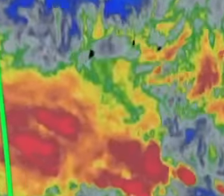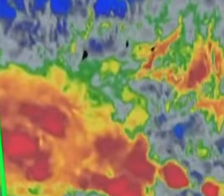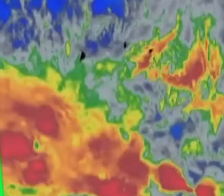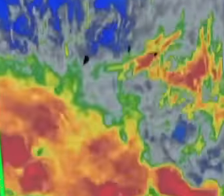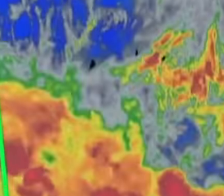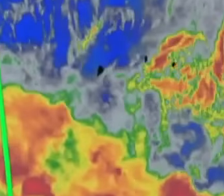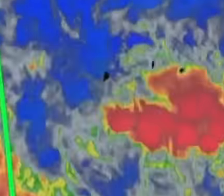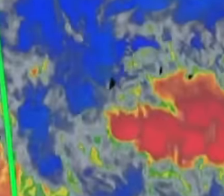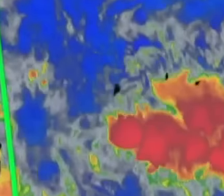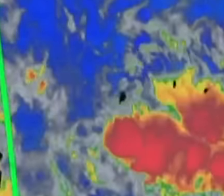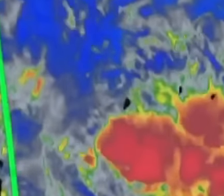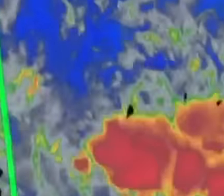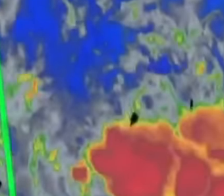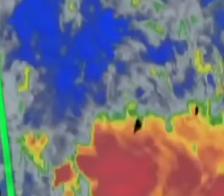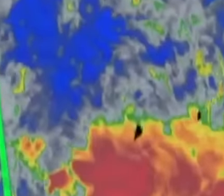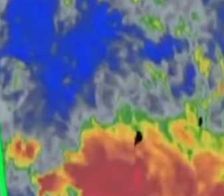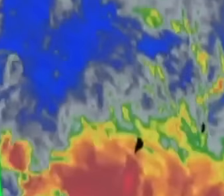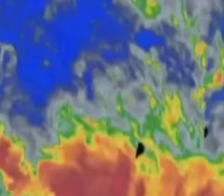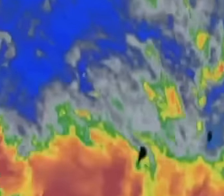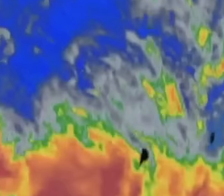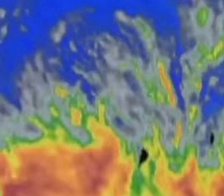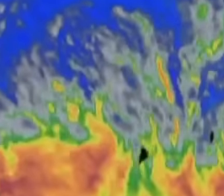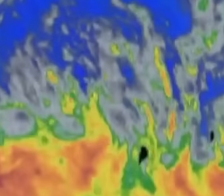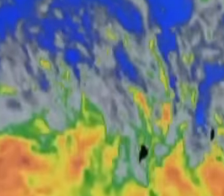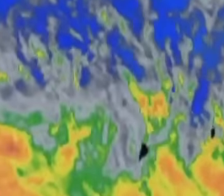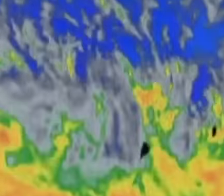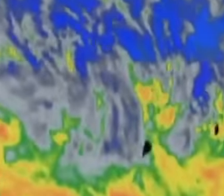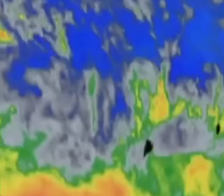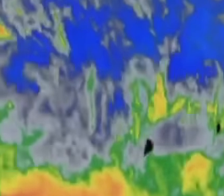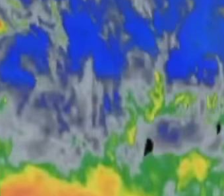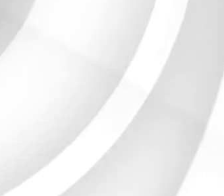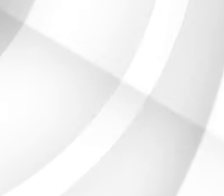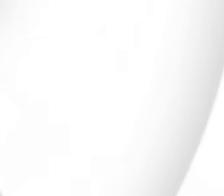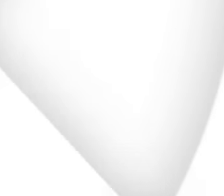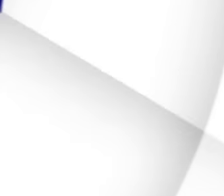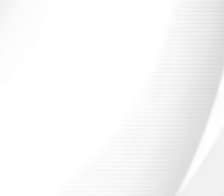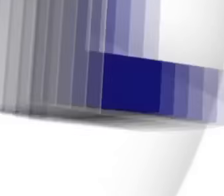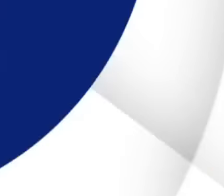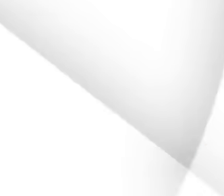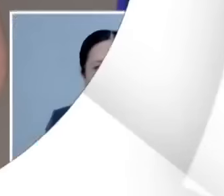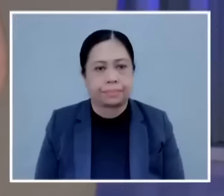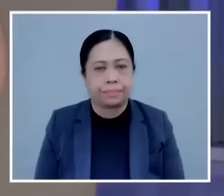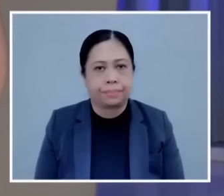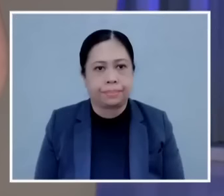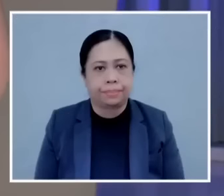ang update sa lagay ng panahon. Ako po si Ariel Rojas. Ingat, kapamilya.